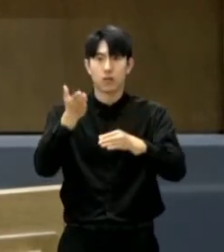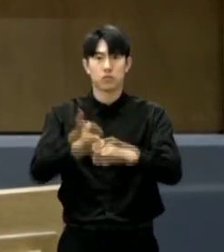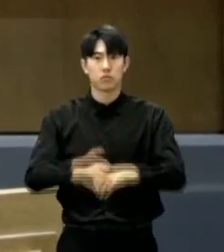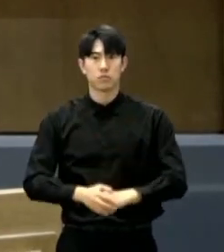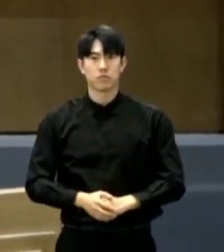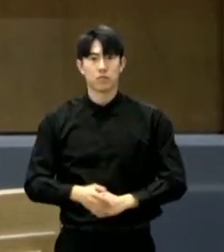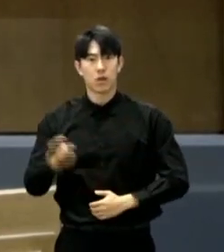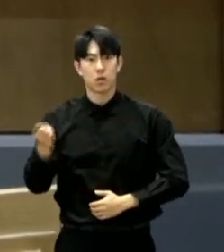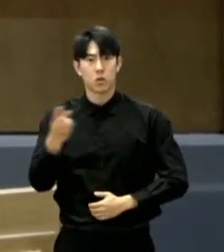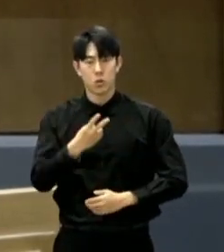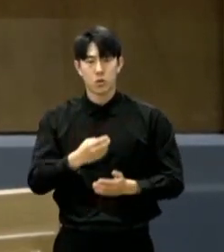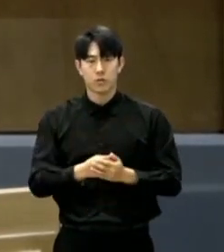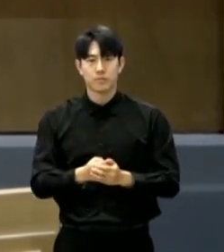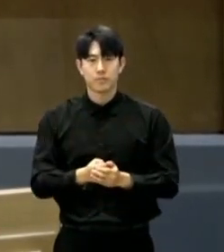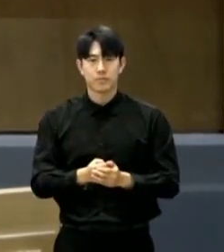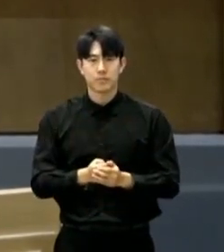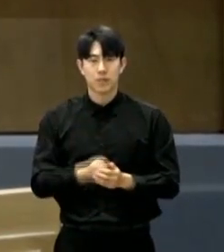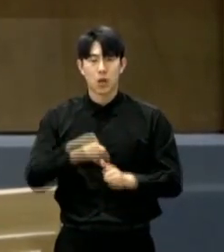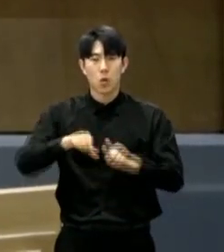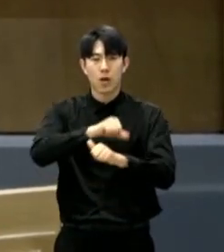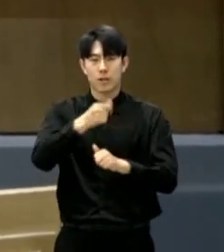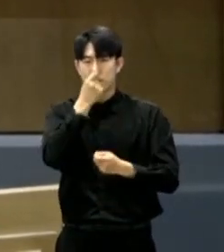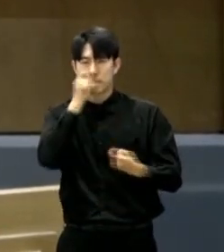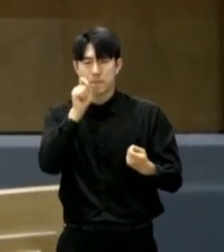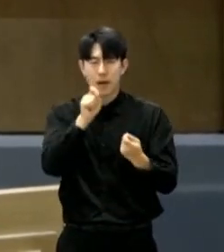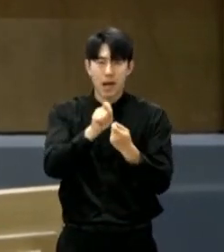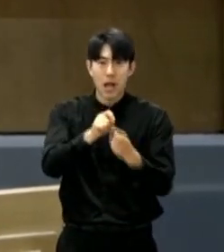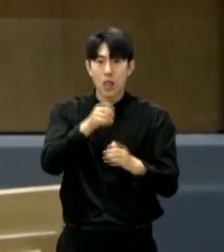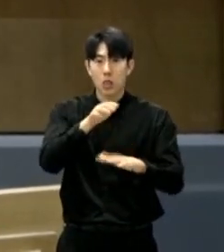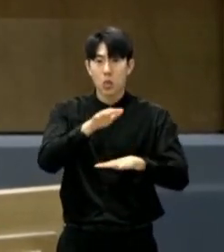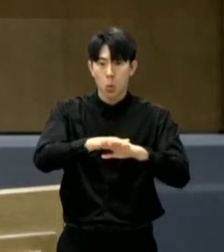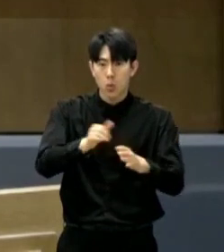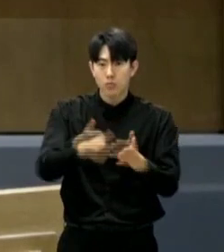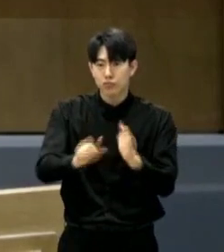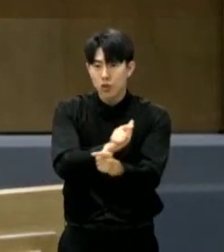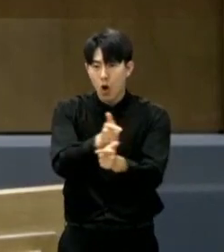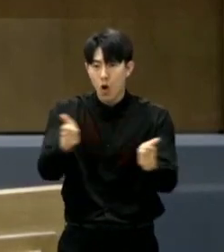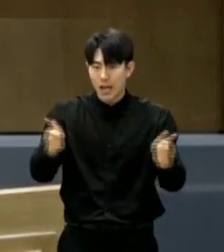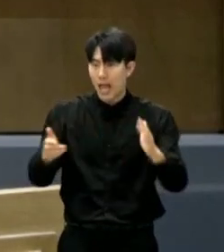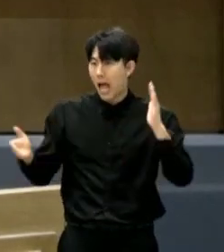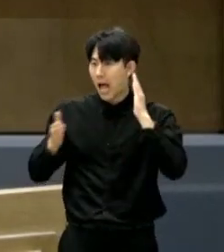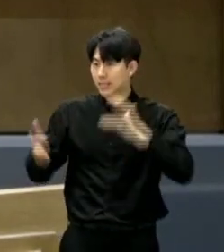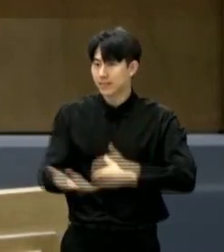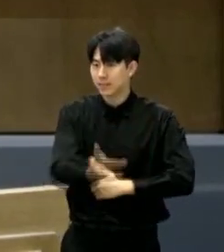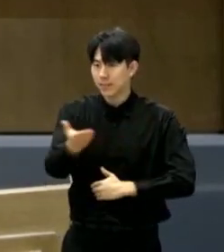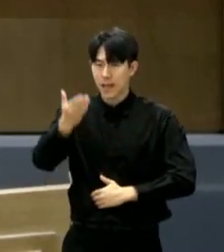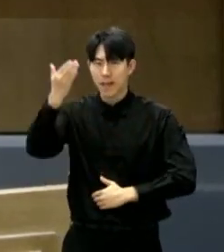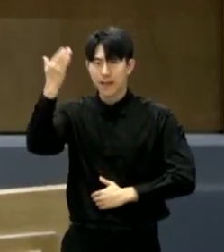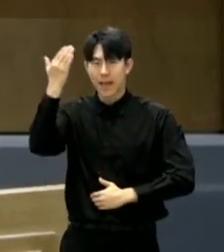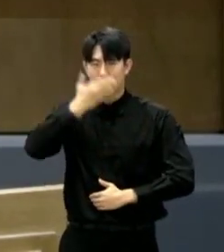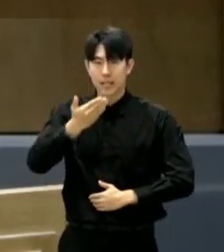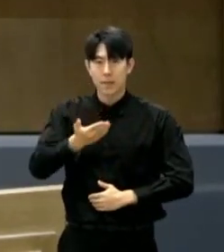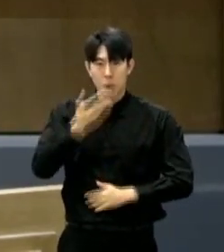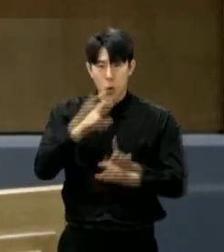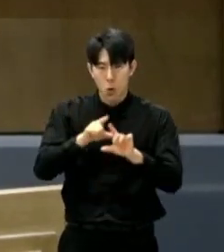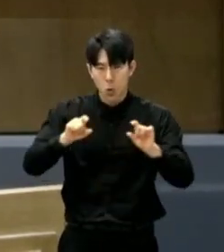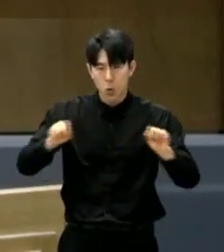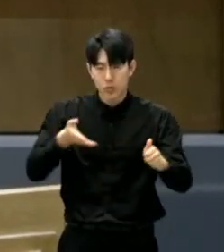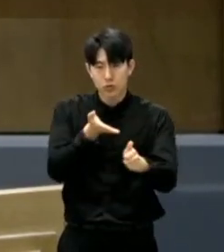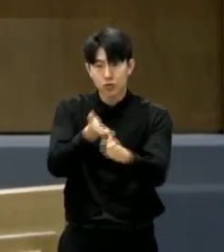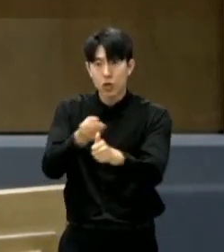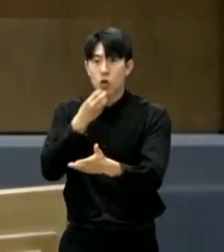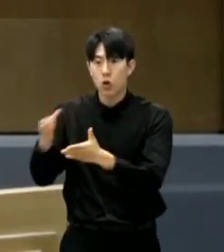아울러 친환경 농가들도 자라나는 우리 학생들에게 고품질 친환경 농축산 물을